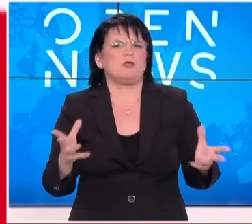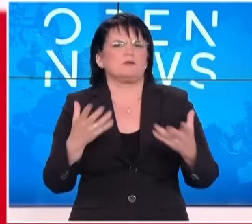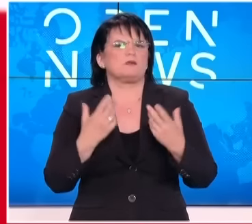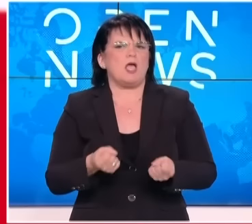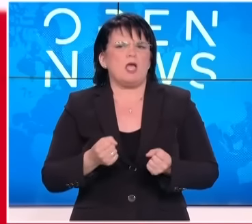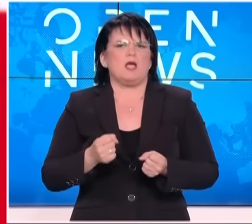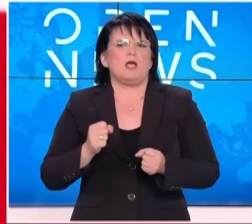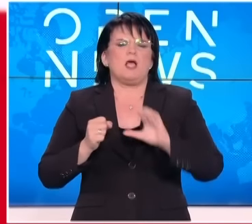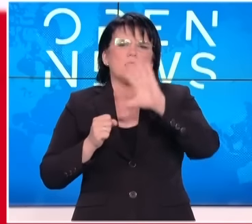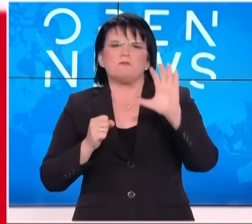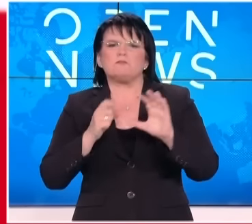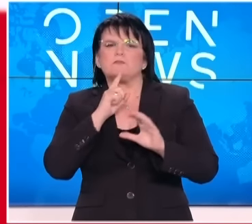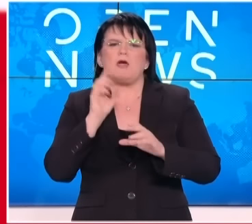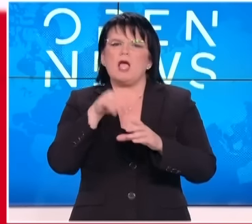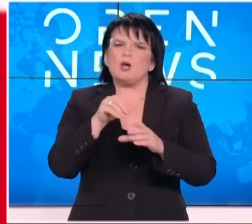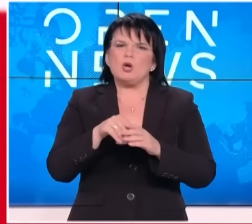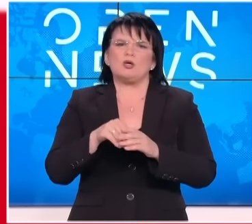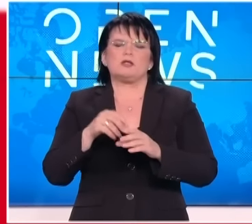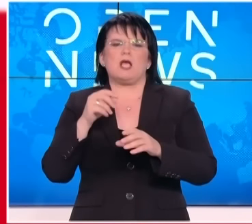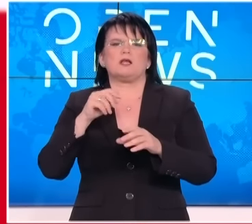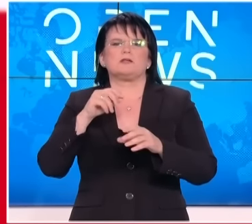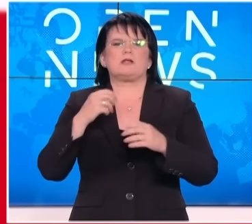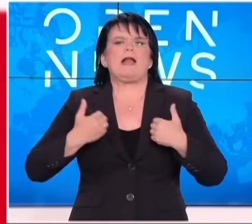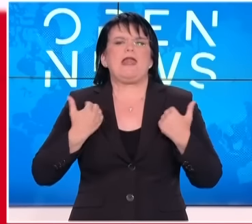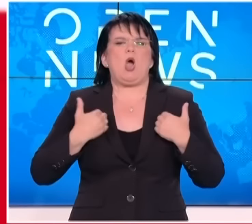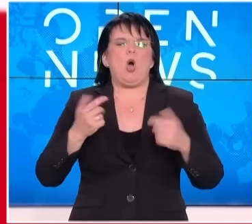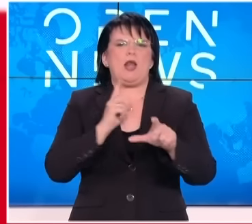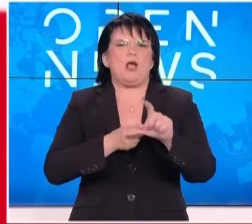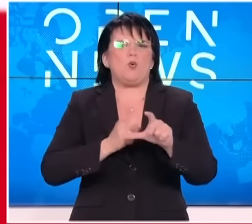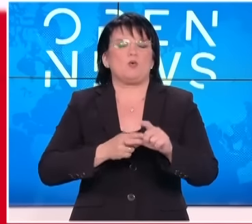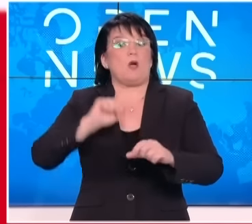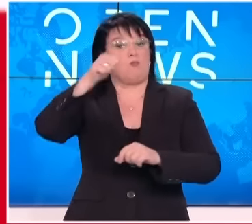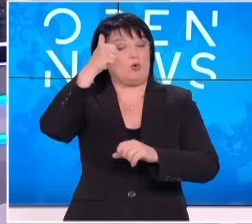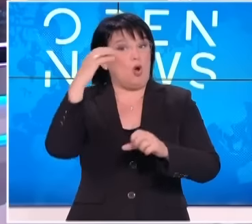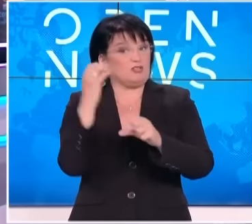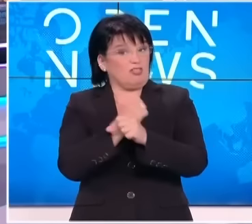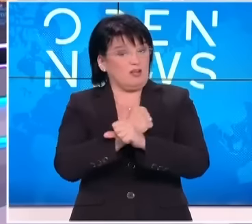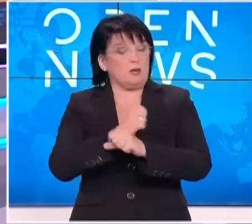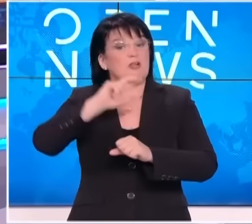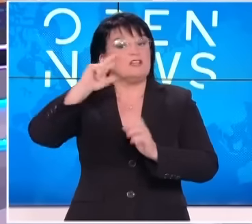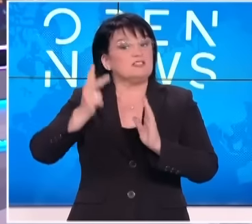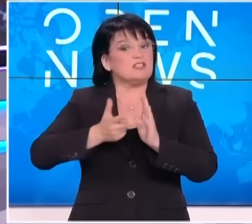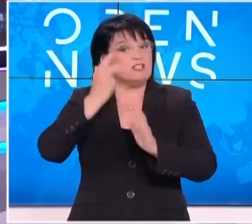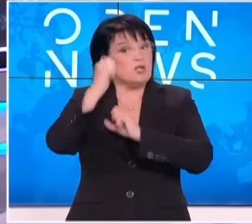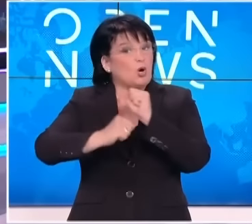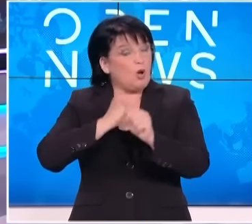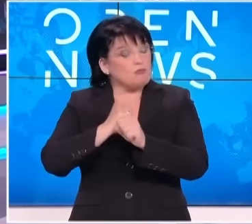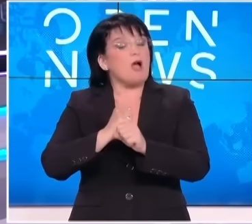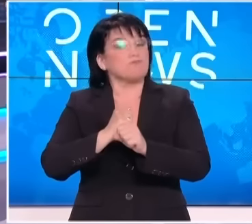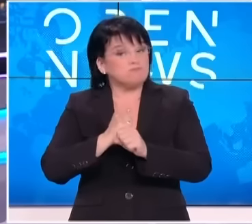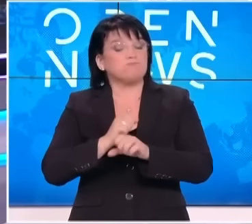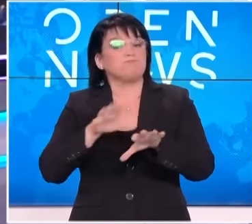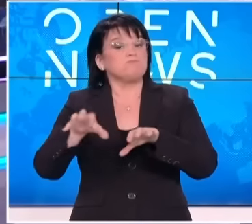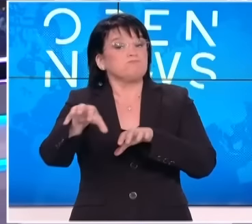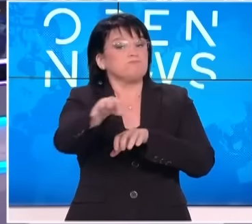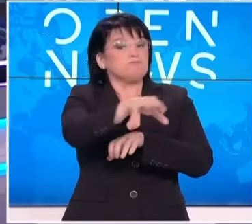είναι στις φοιτητικές εκλογές όπου ικν αναδείχτηκε η πανσπουδαστική πρώτη δύναμη για τρίτη συνεχή χρονιά σε άλλους